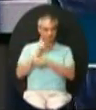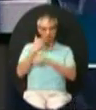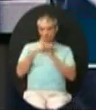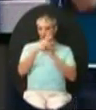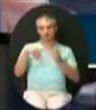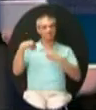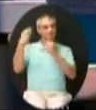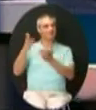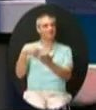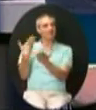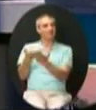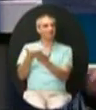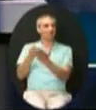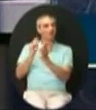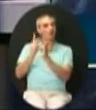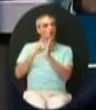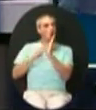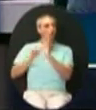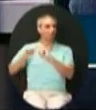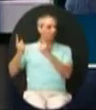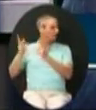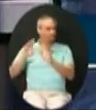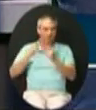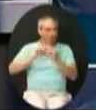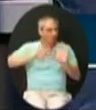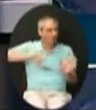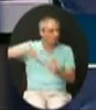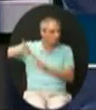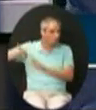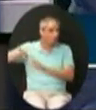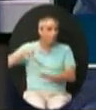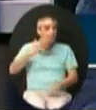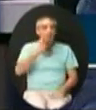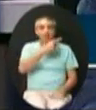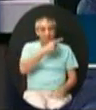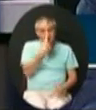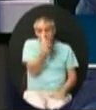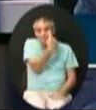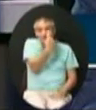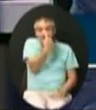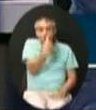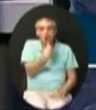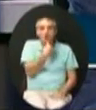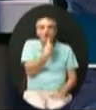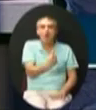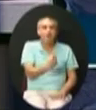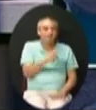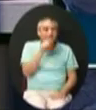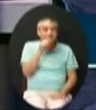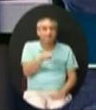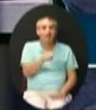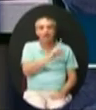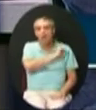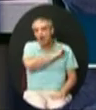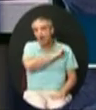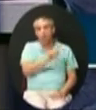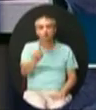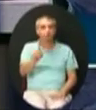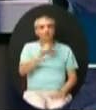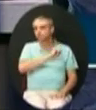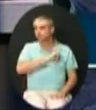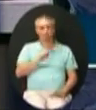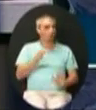אפילו נתן איזה הצעה לקוד אתי אחר, אבל בלי קשר, כאשר עצמו אמר, זה לא, אלה